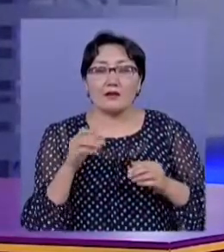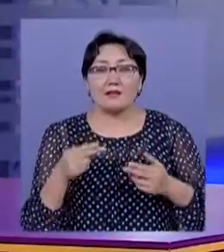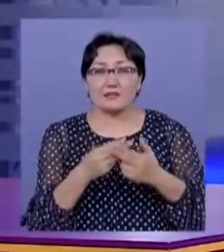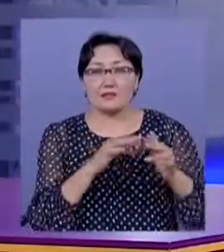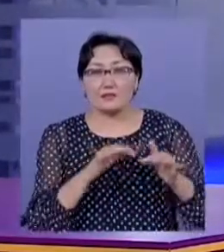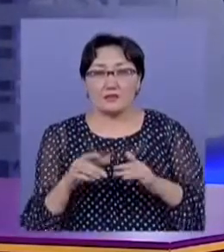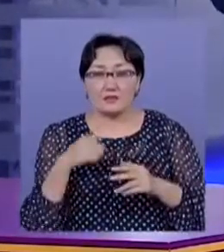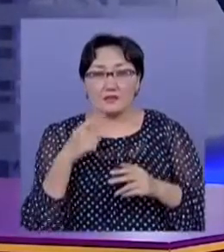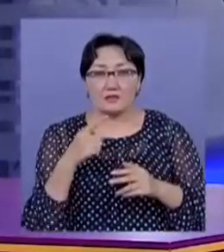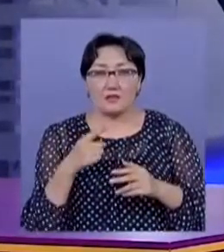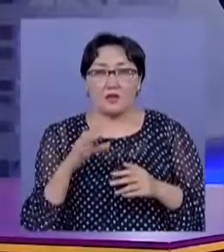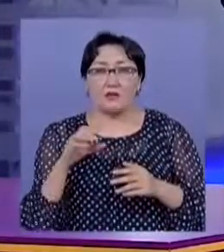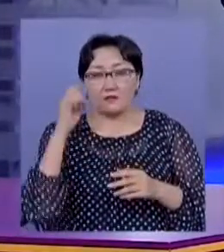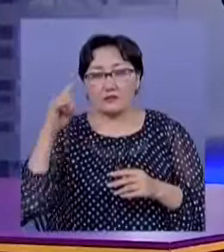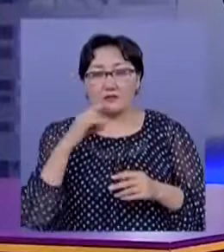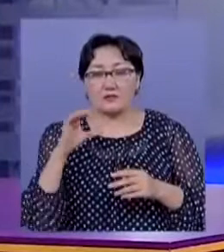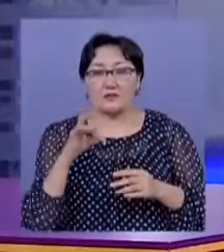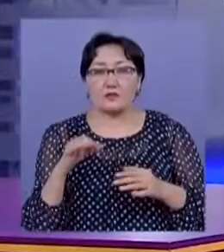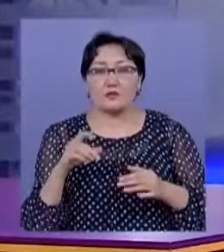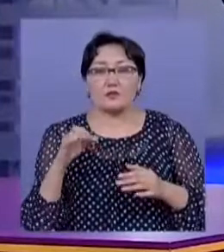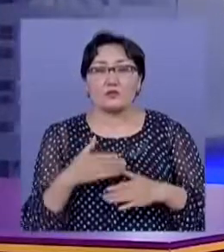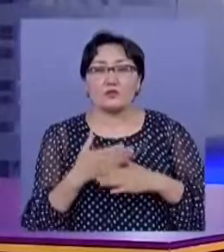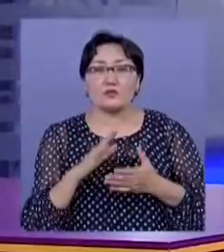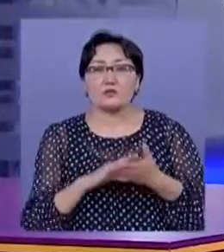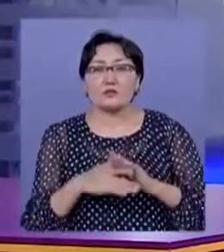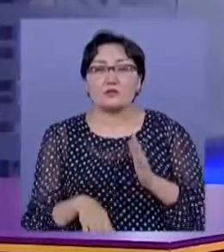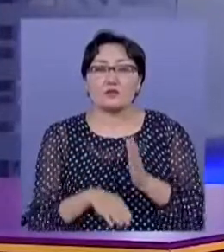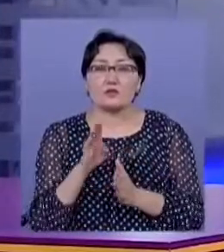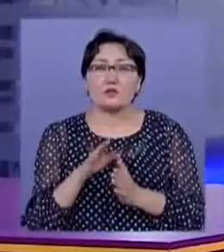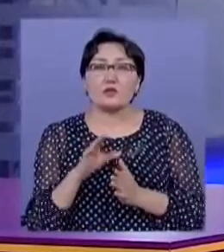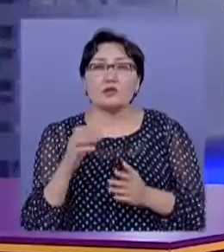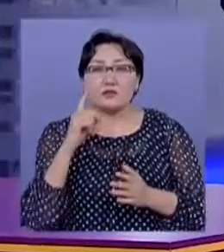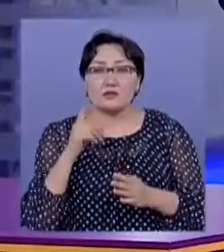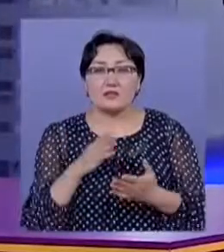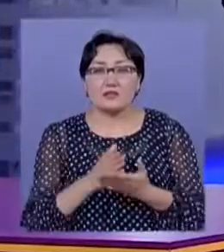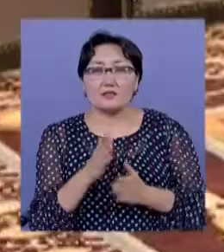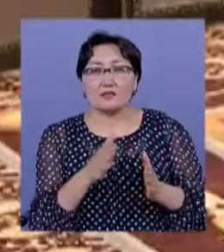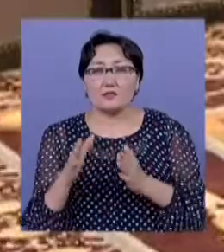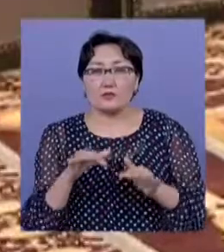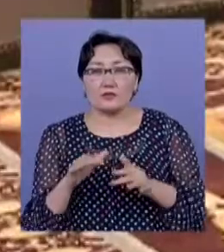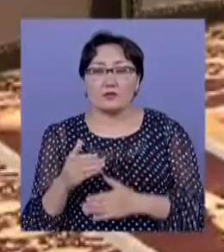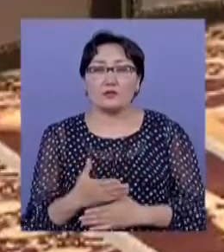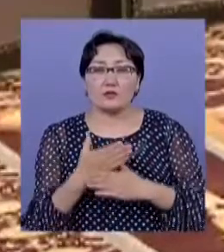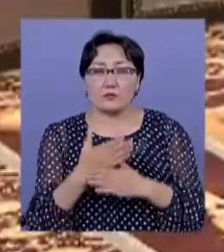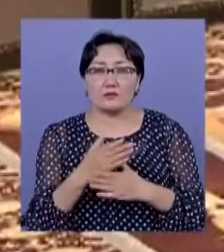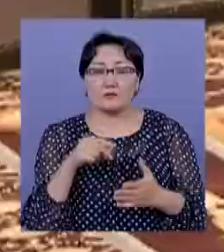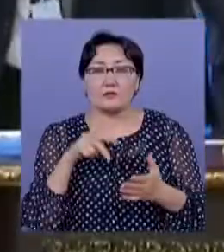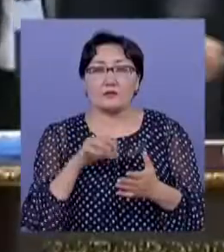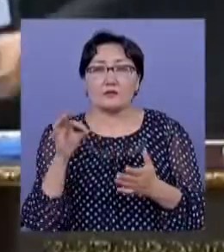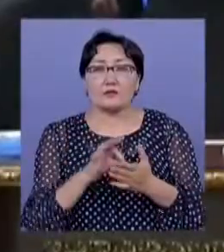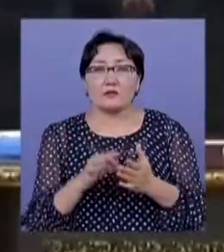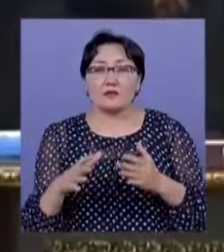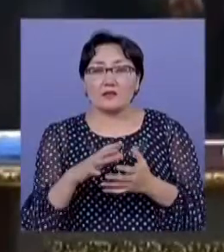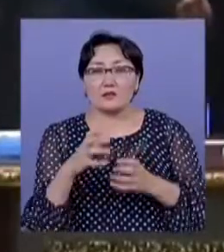айтылды. Қазақстан Сириядағы гуманитарлық жағдайды жақсарту және саяси реттеу процесін қолдау мақсатында халықаралық